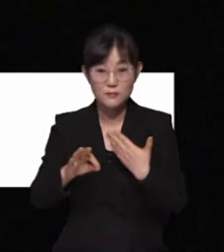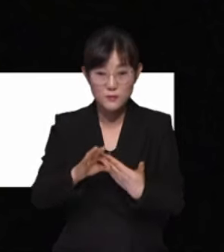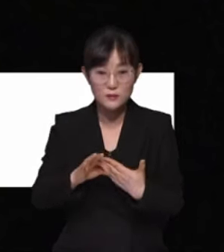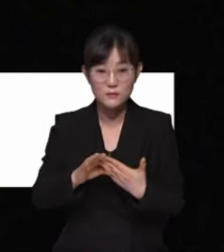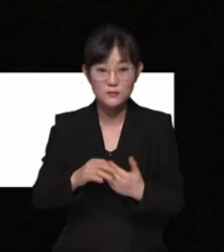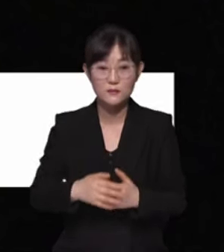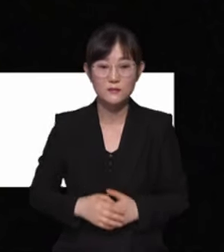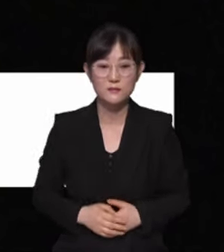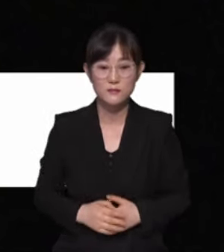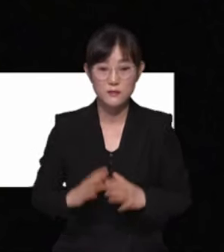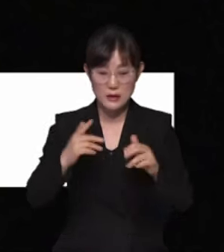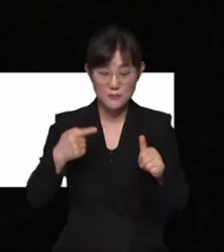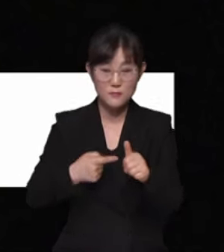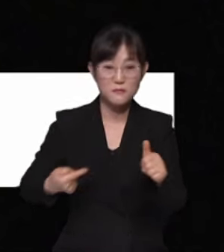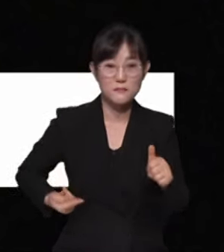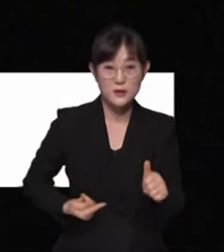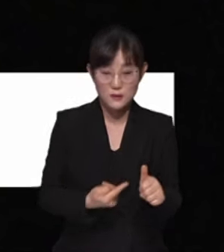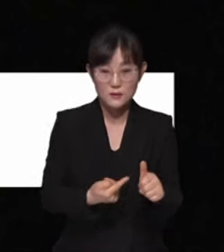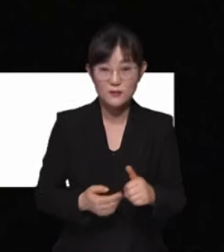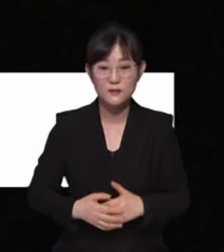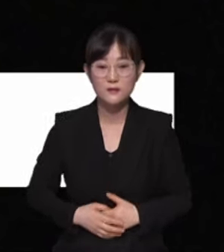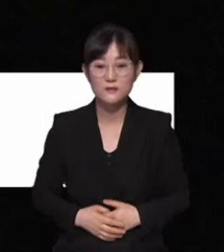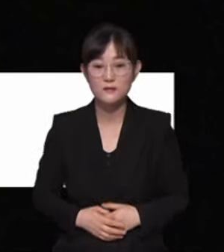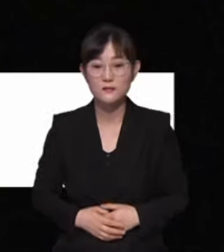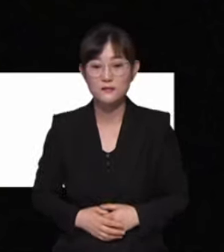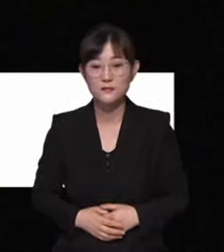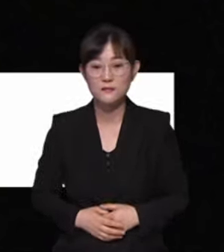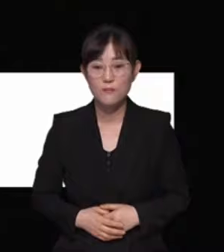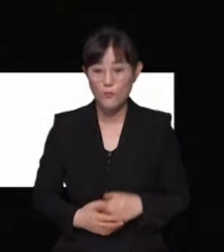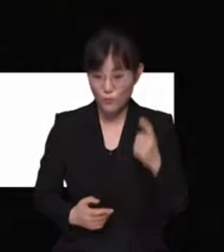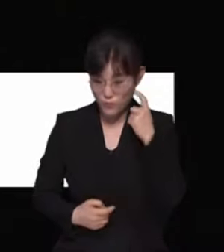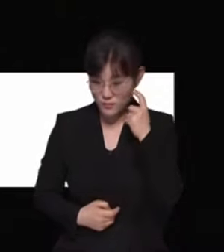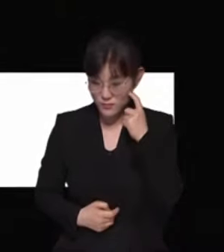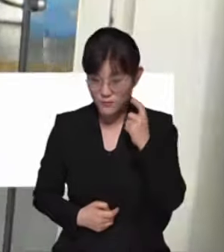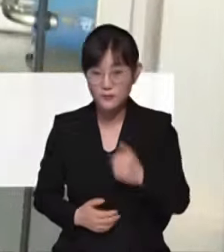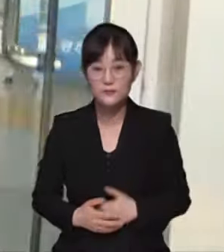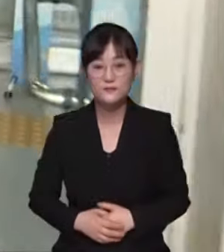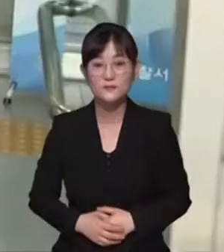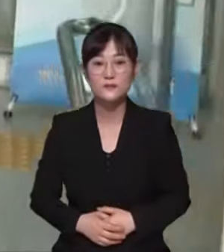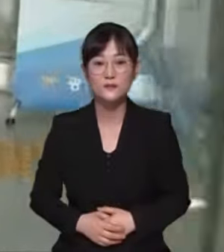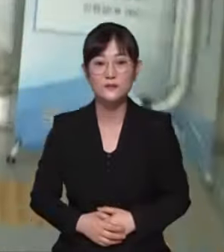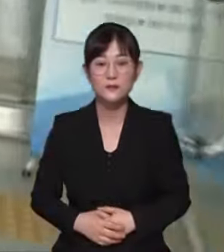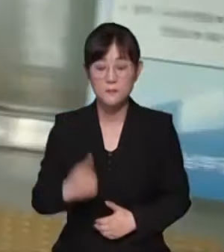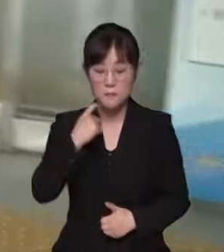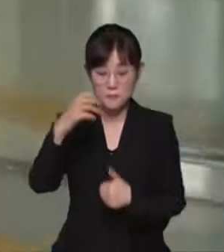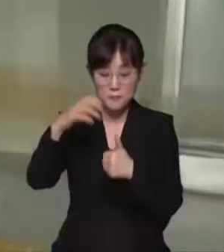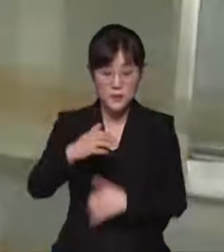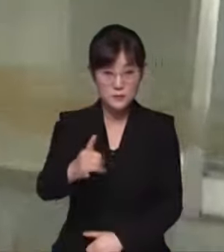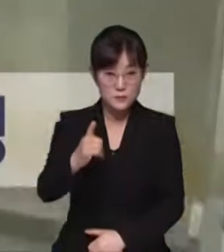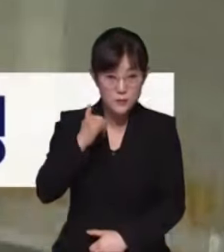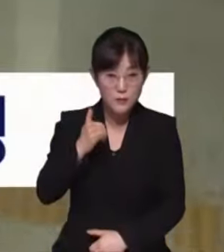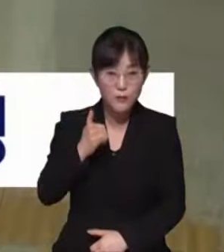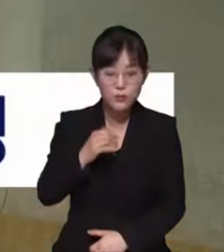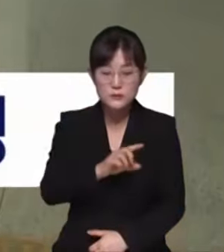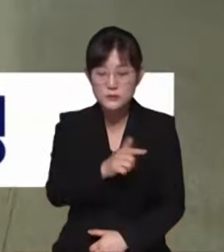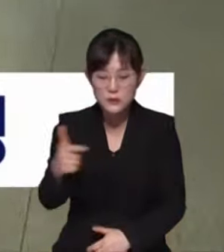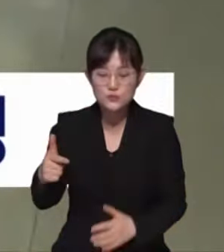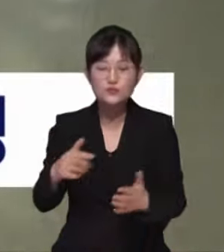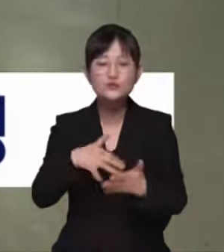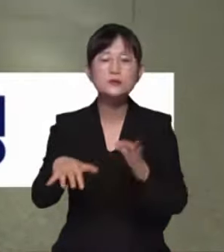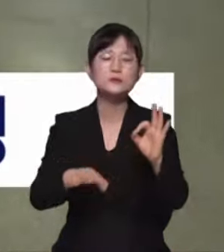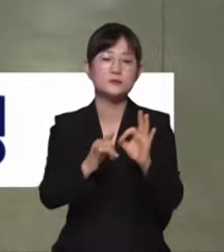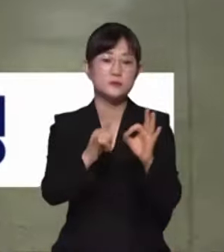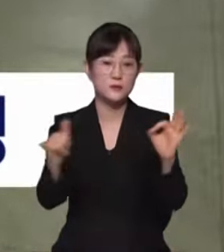찾으면 자른다 내가. 미치도 알았다. 뭐 때문에 이러셨는데요? 이런 협박 전화를 받은 부모들은 10여 명.